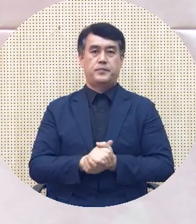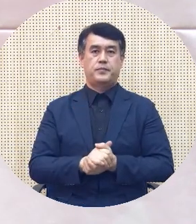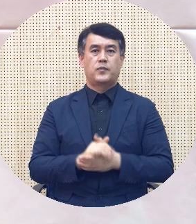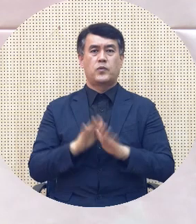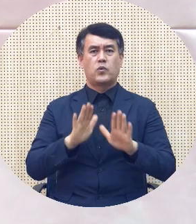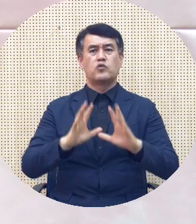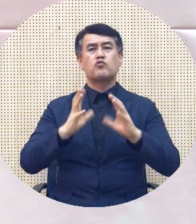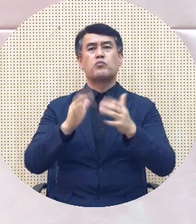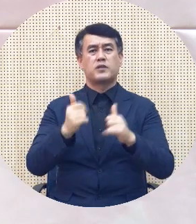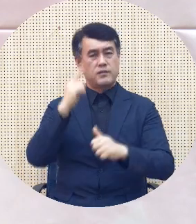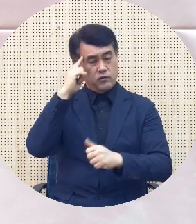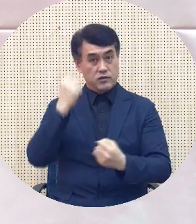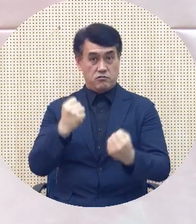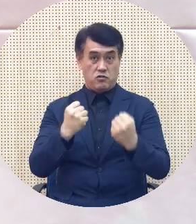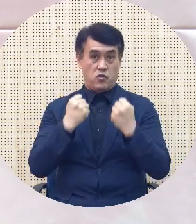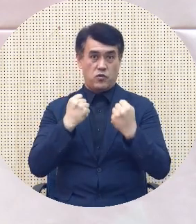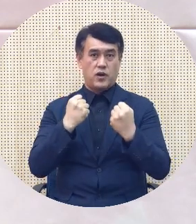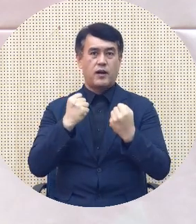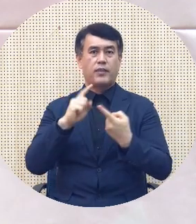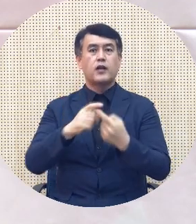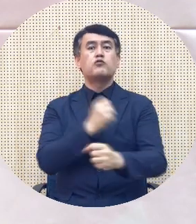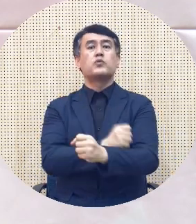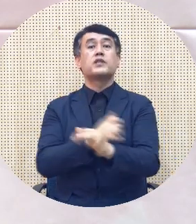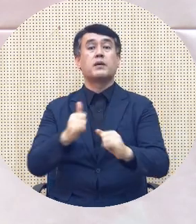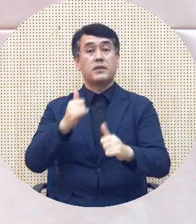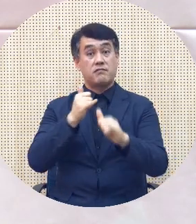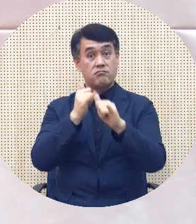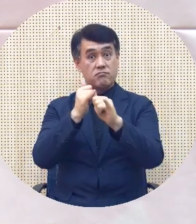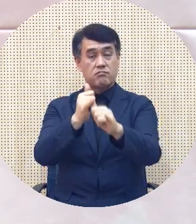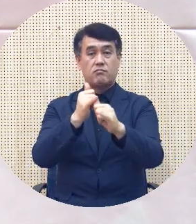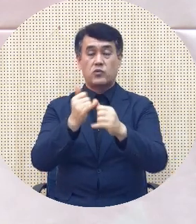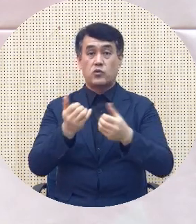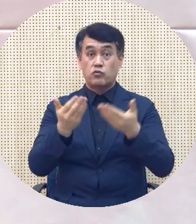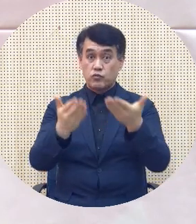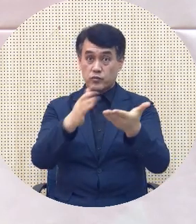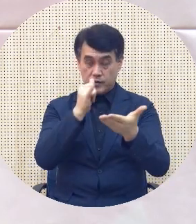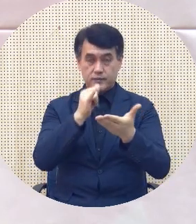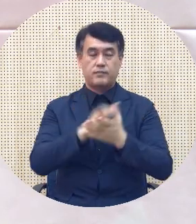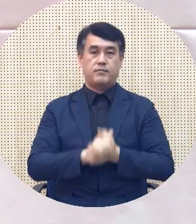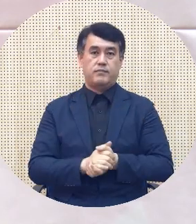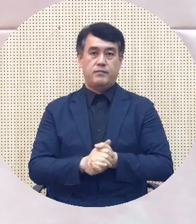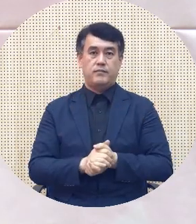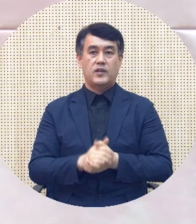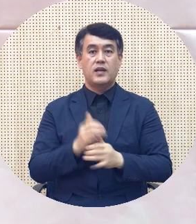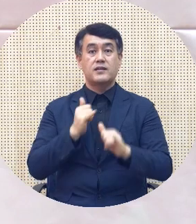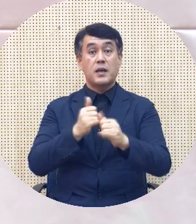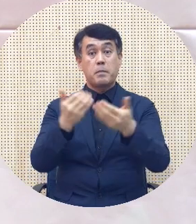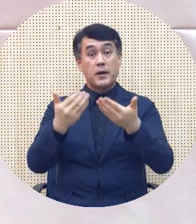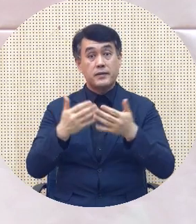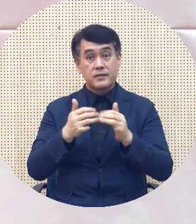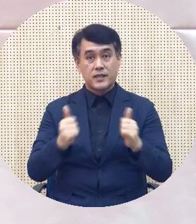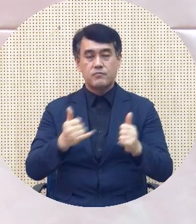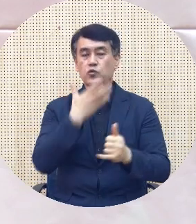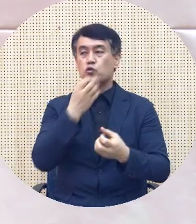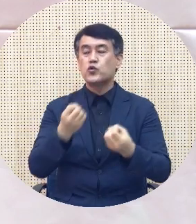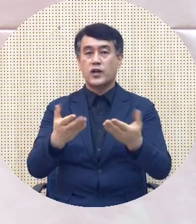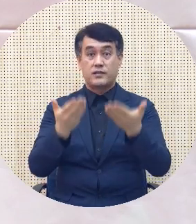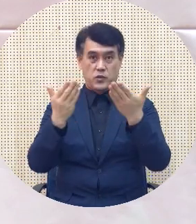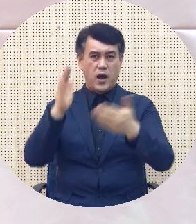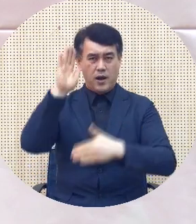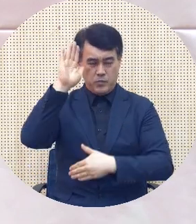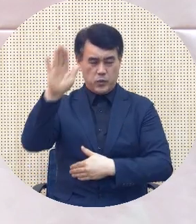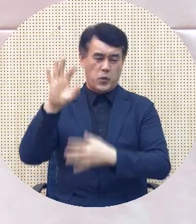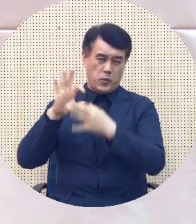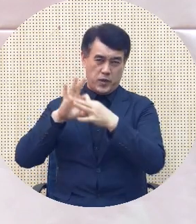오늘은 국민정신건강에 수고해 주신 분에 대한 유공자 포상식도 있습니다. 수상자 여러분께 축하를 드리며